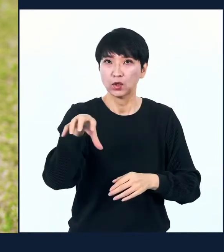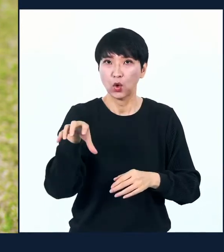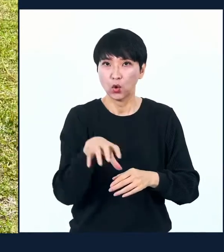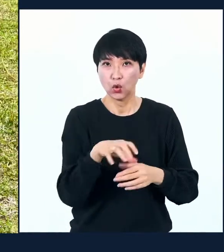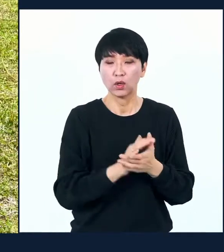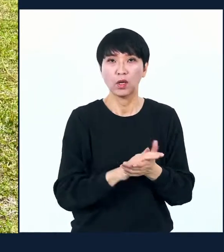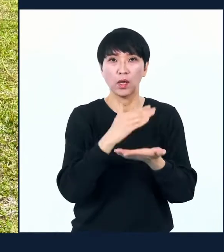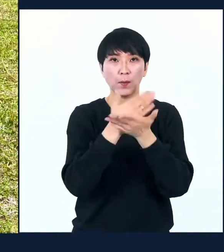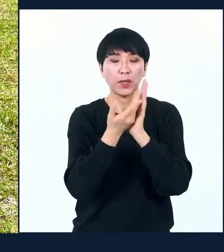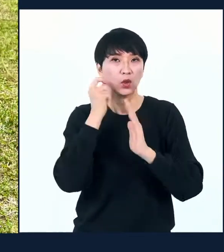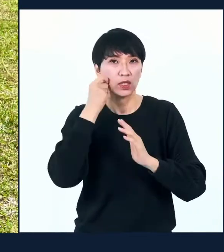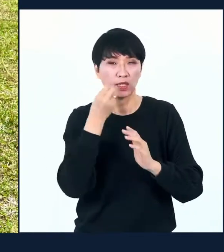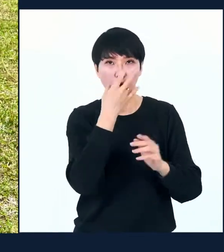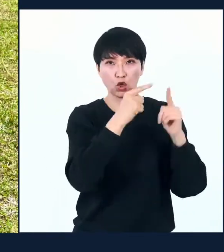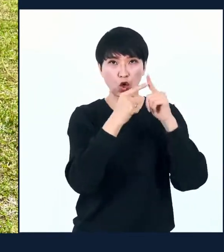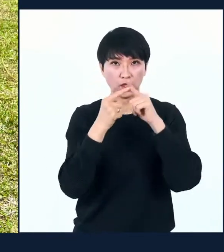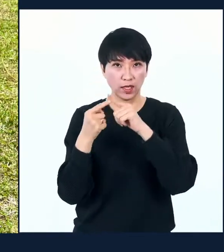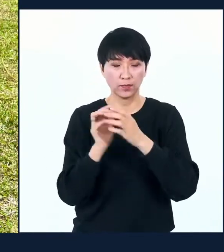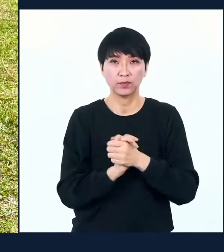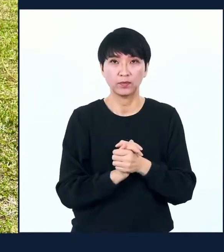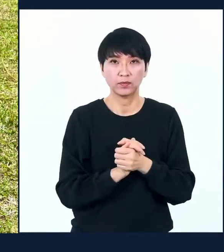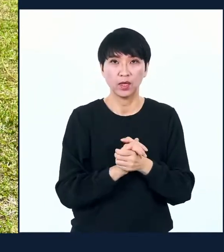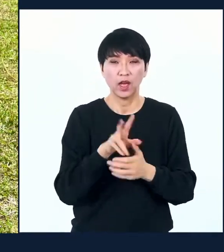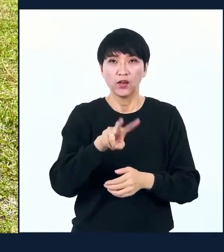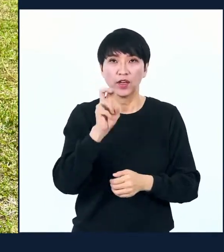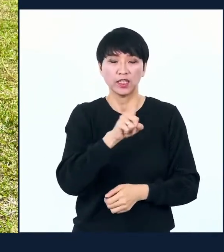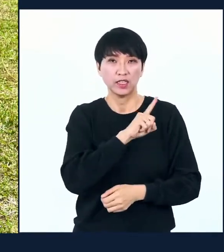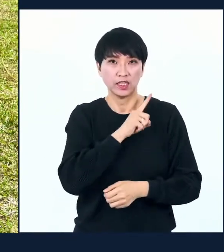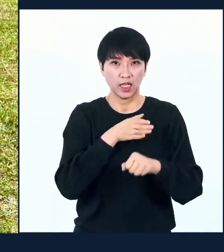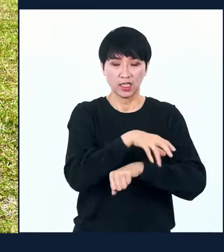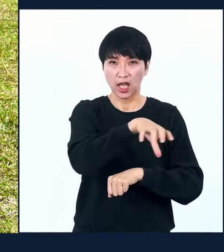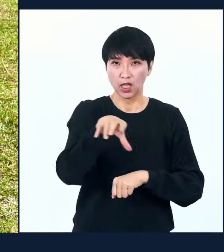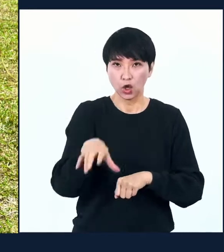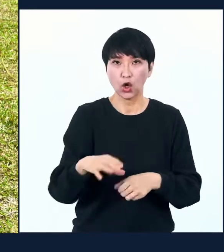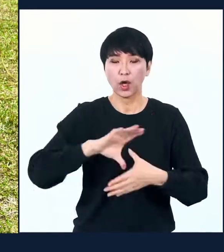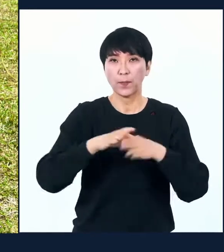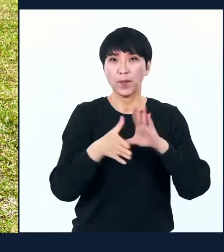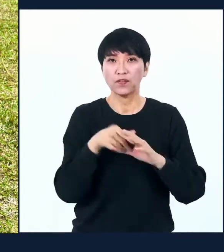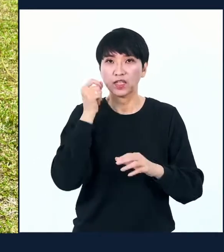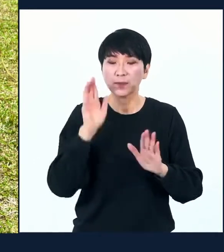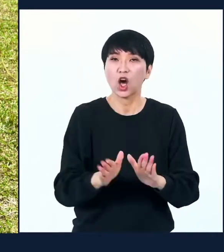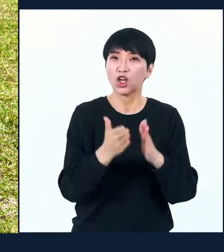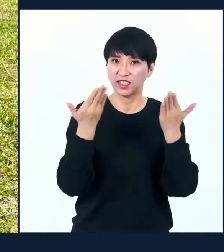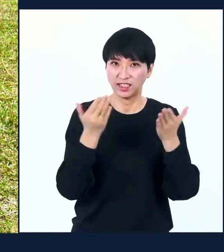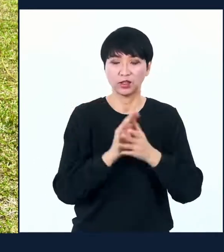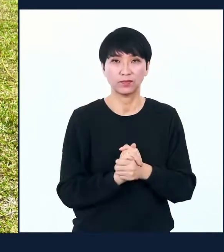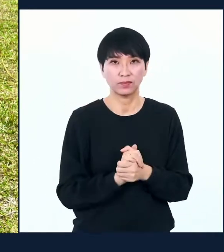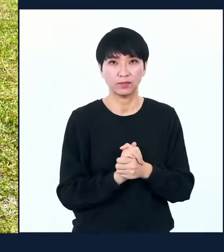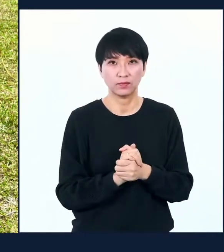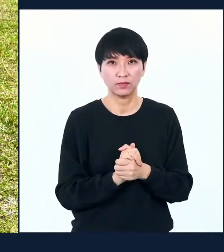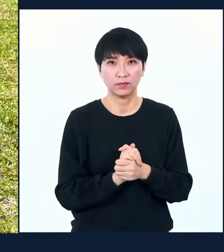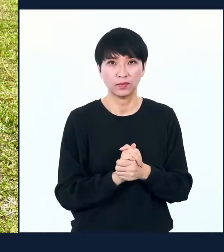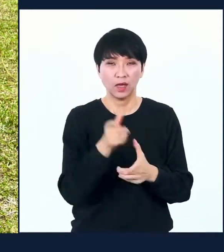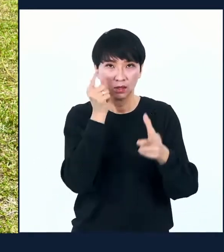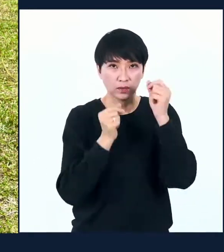區、不同年齡的香港人，又發現自己社區的文化特色開始，並